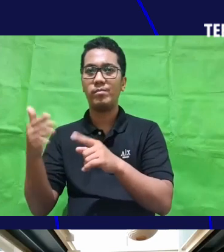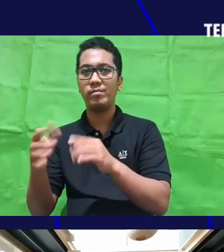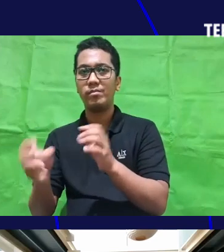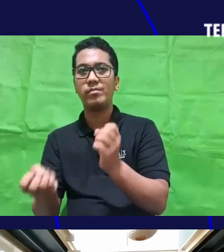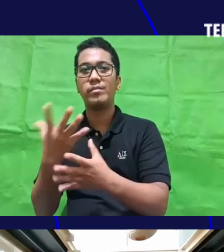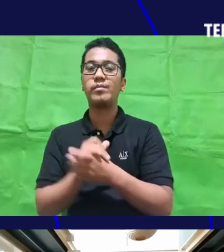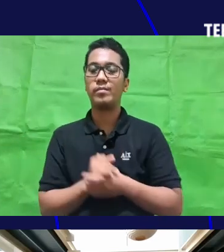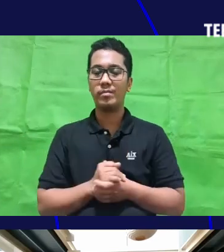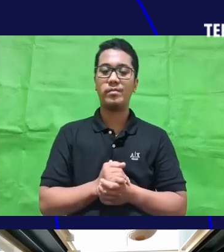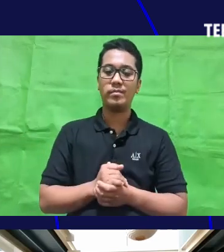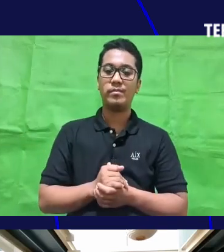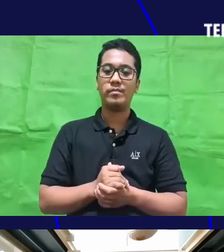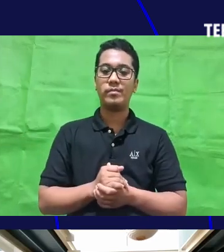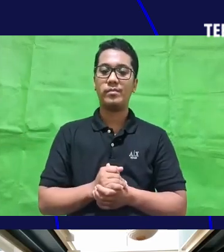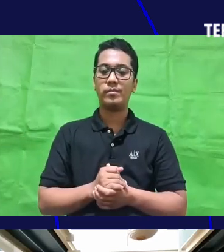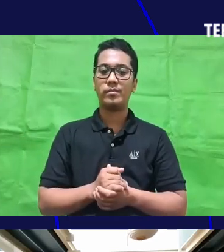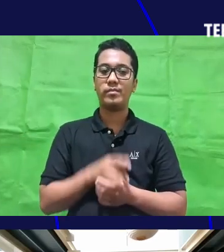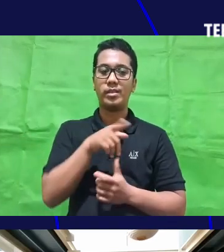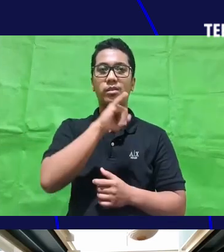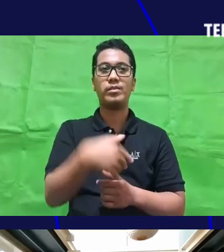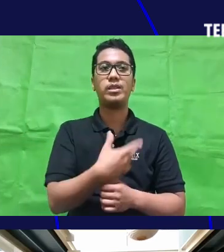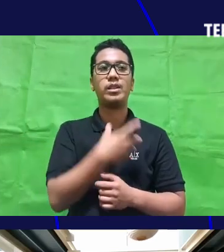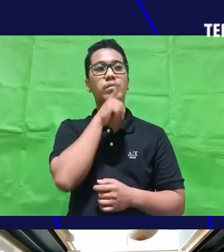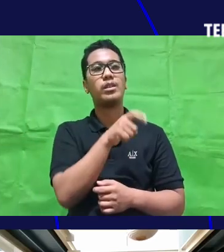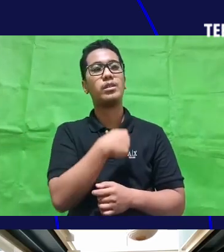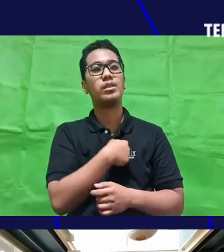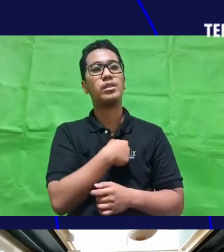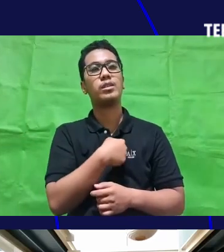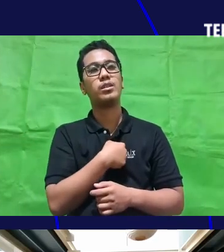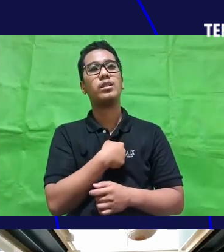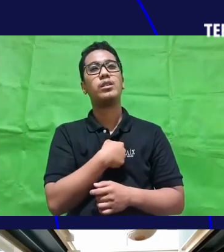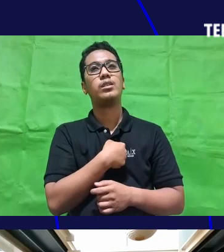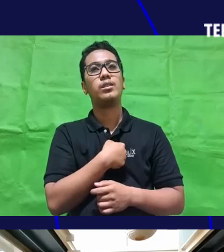kan itu yang menjadi pertanyaan saya sih. Jadi kan kita